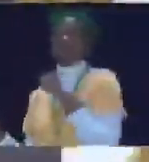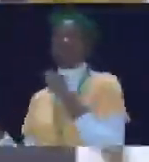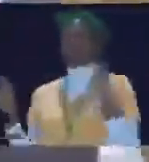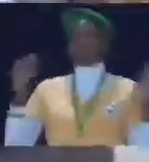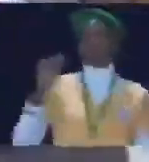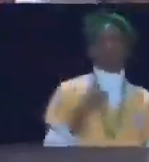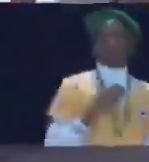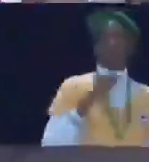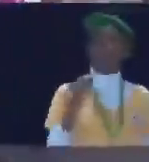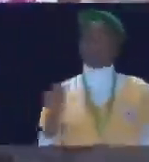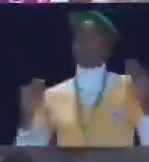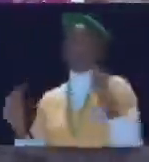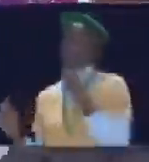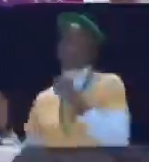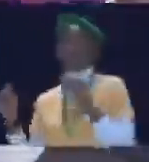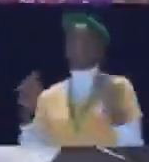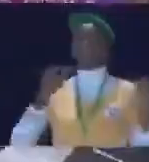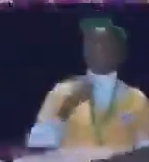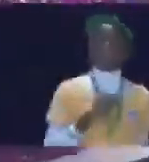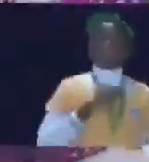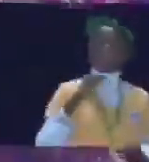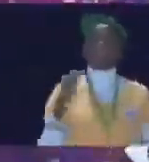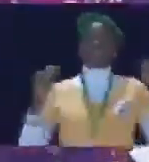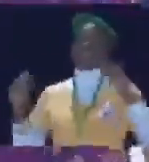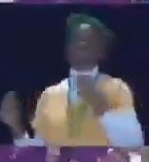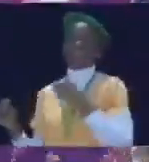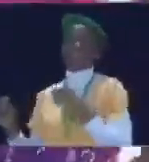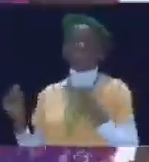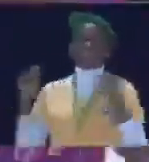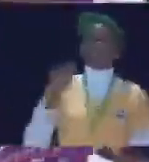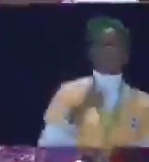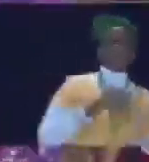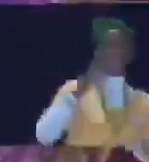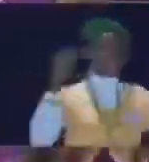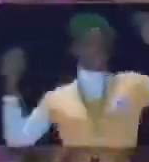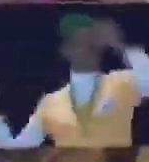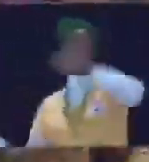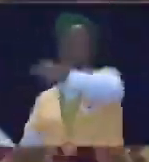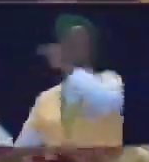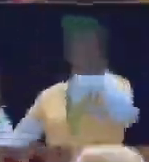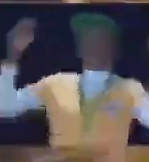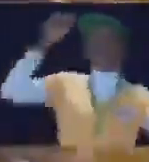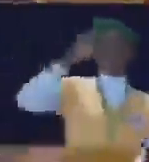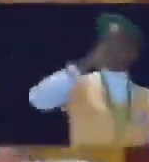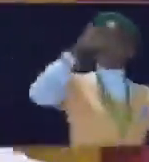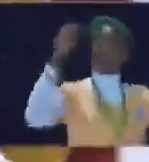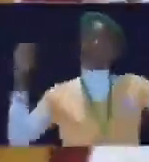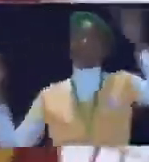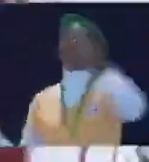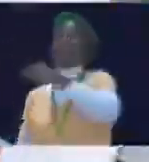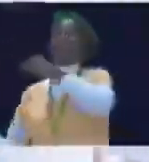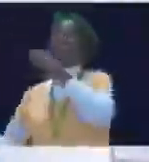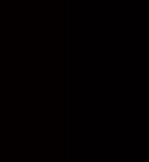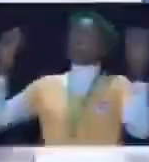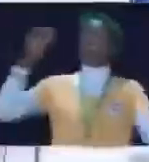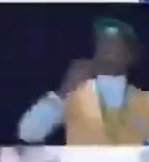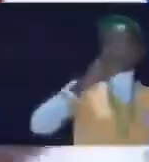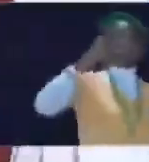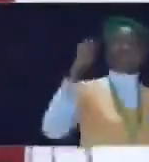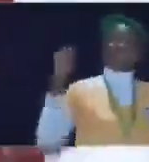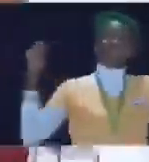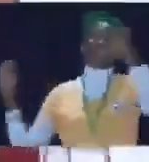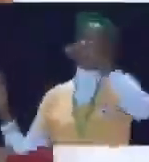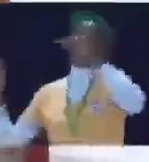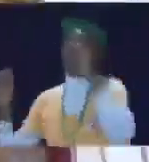yo. Uchema. Yo yo. Arambe Yesu zendao, samu chema sabo yo yo. Arambe Yesu zendao, samu